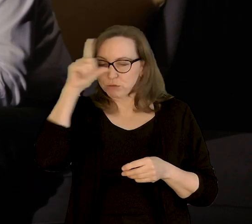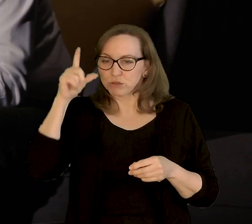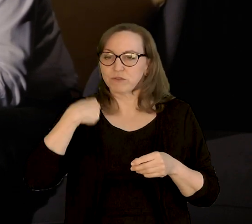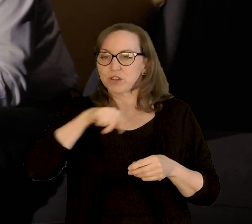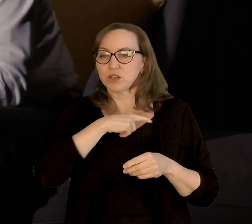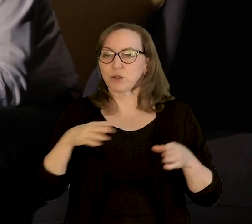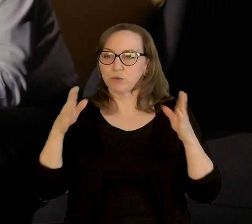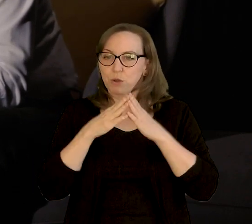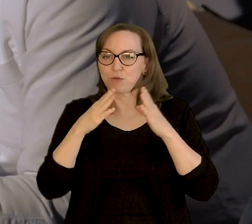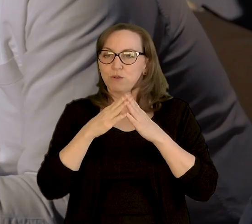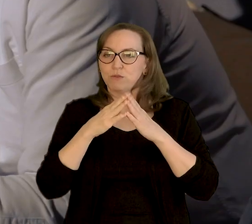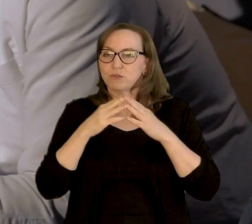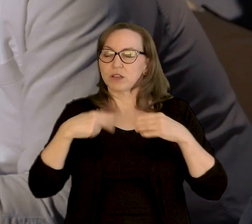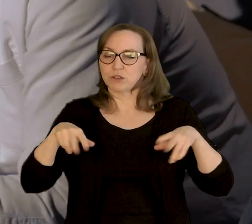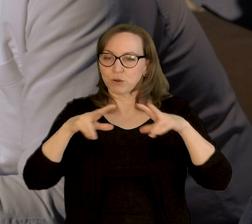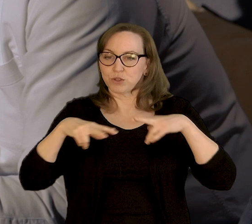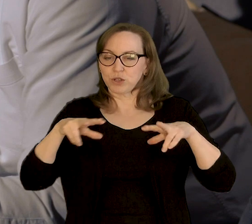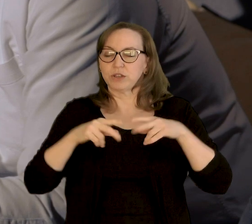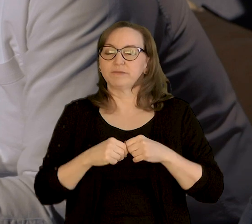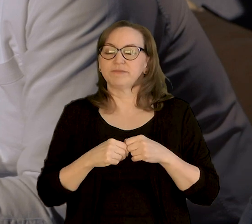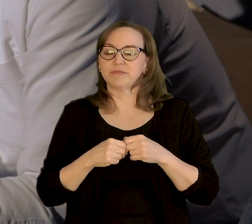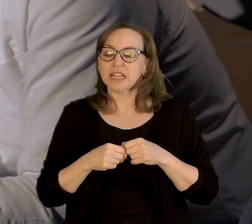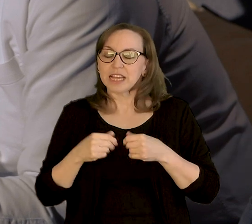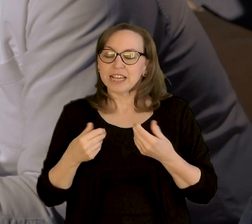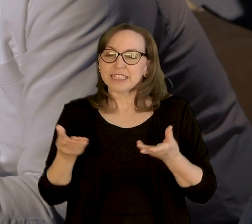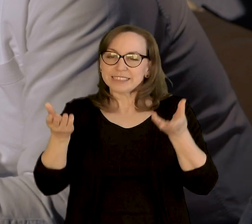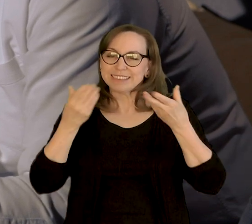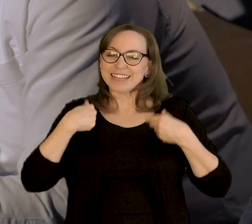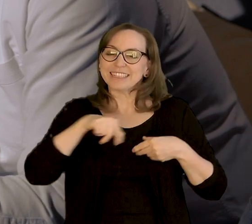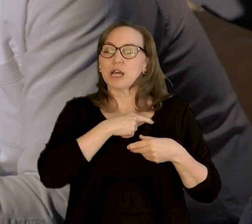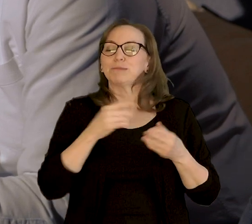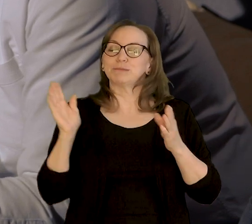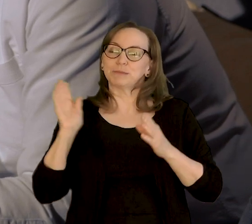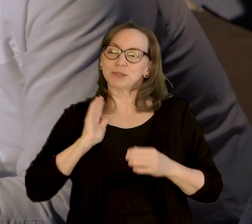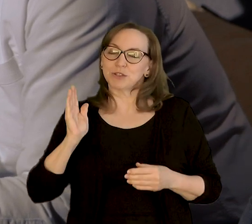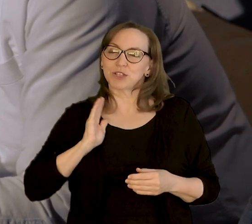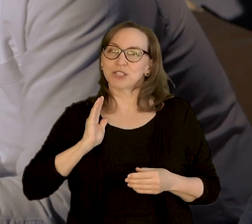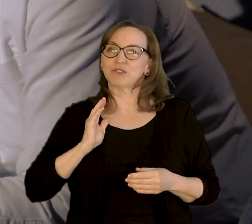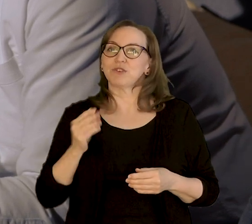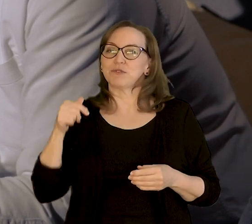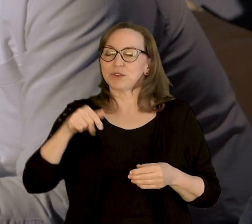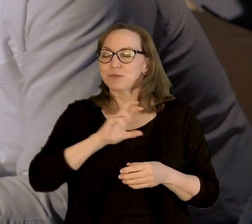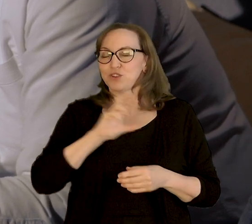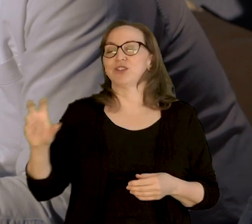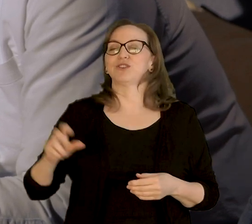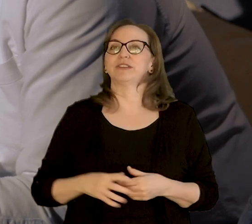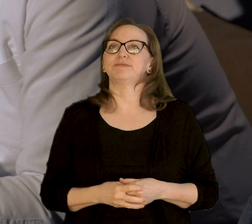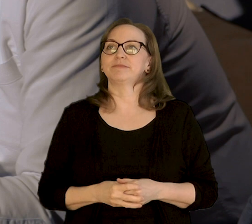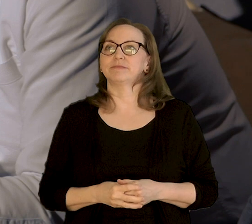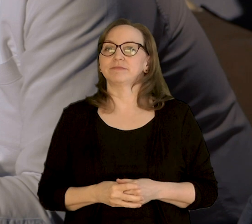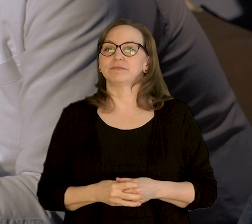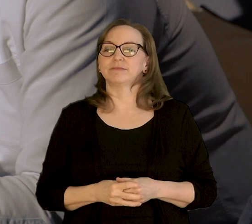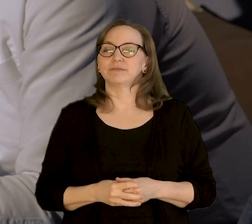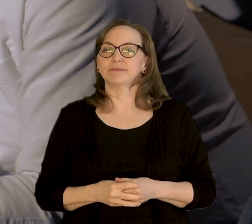naszych domów. Daj nam bezpieczeństwo w tym czasie.